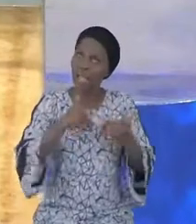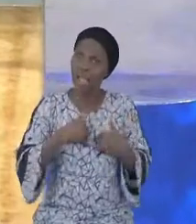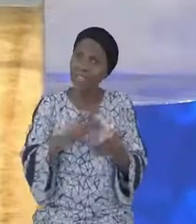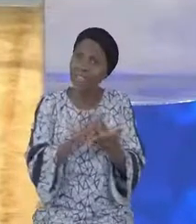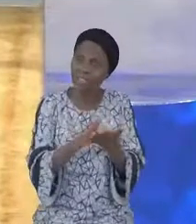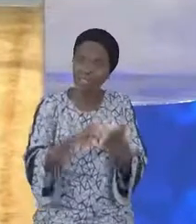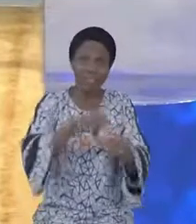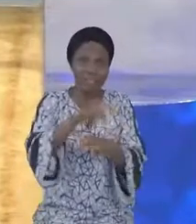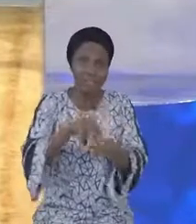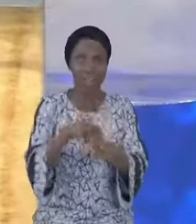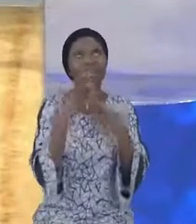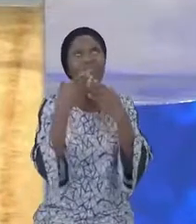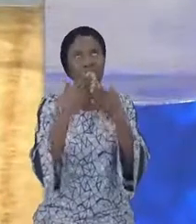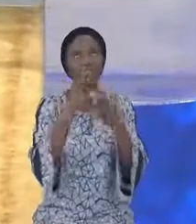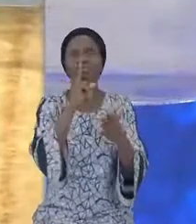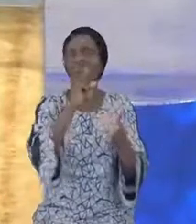ai.